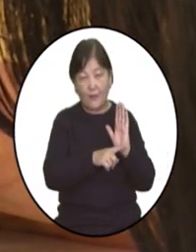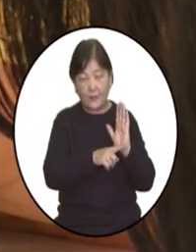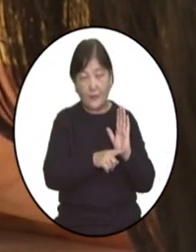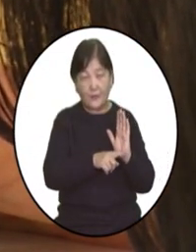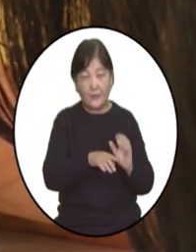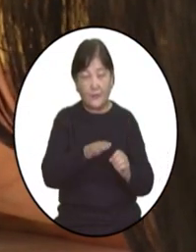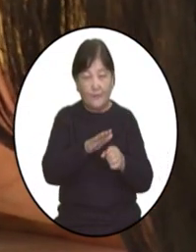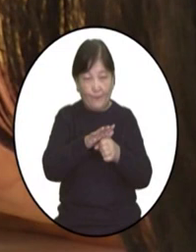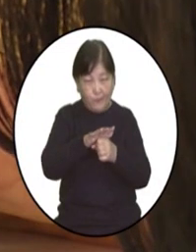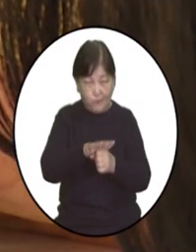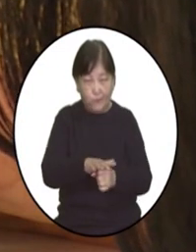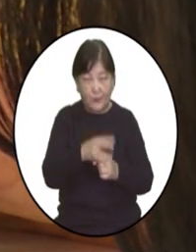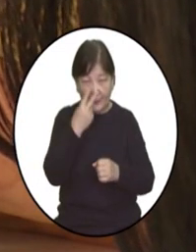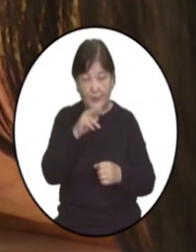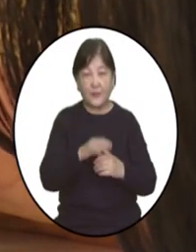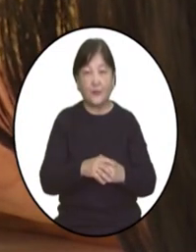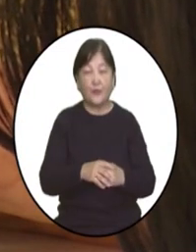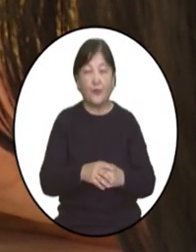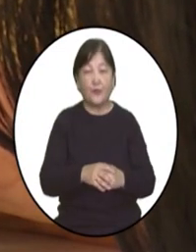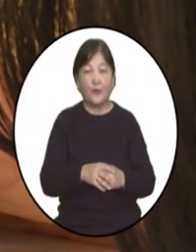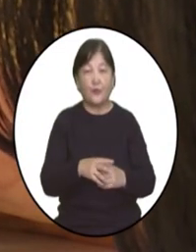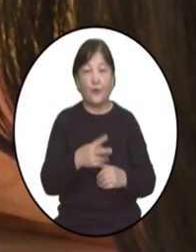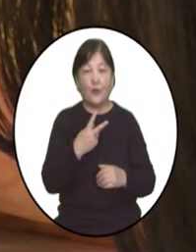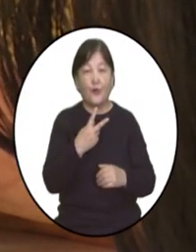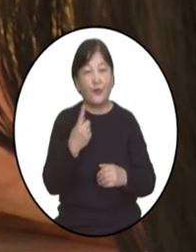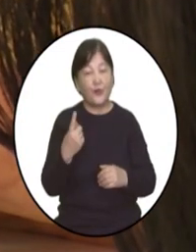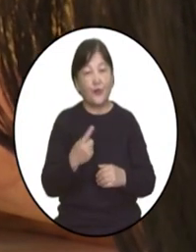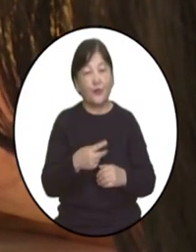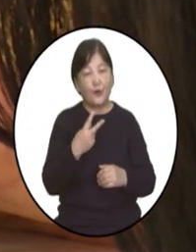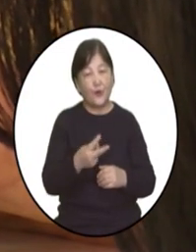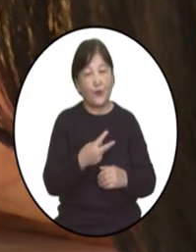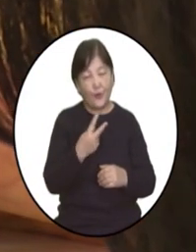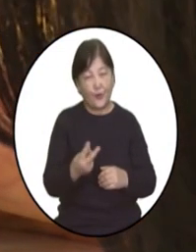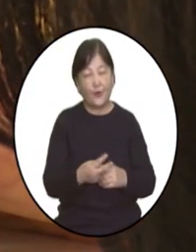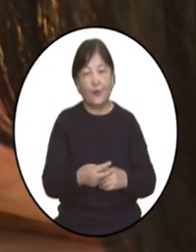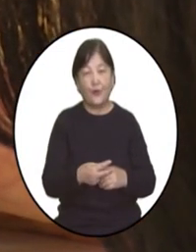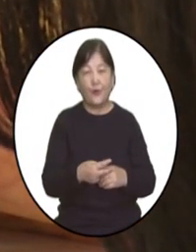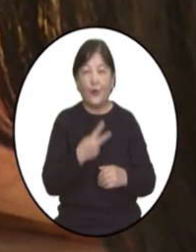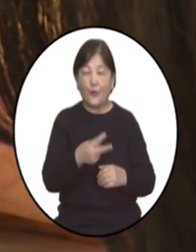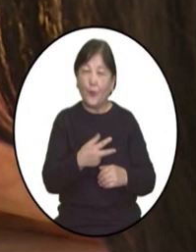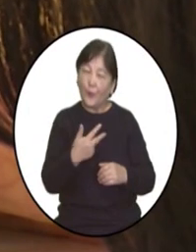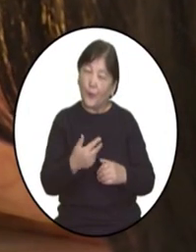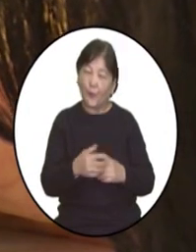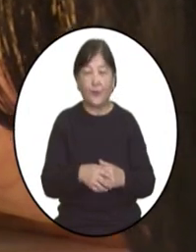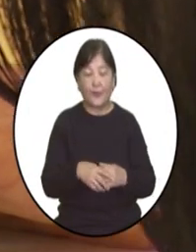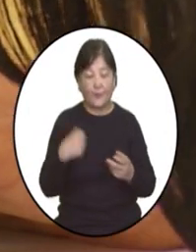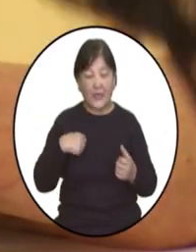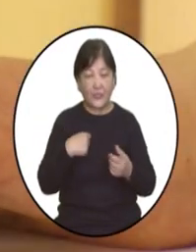10 20 1 2 3 21